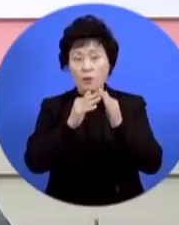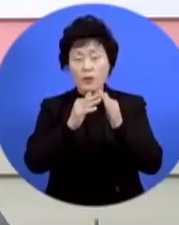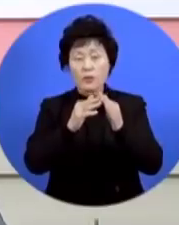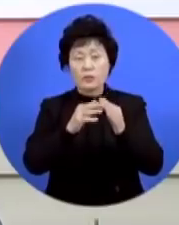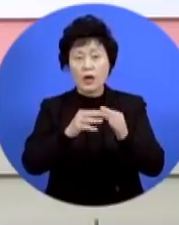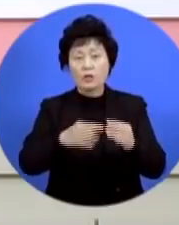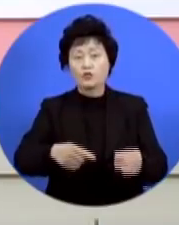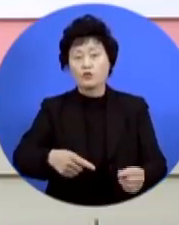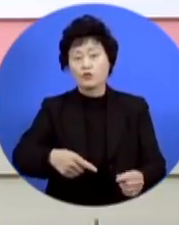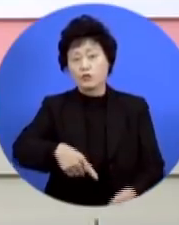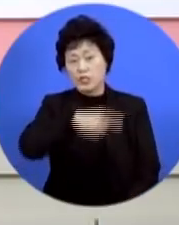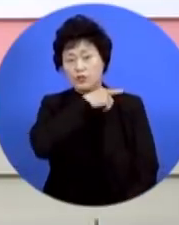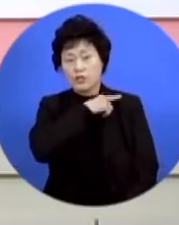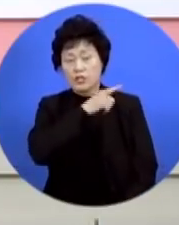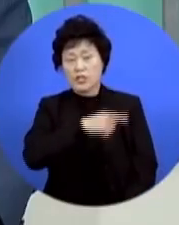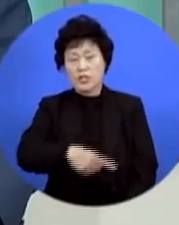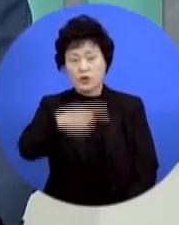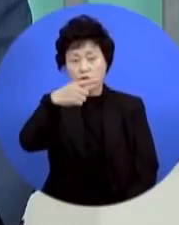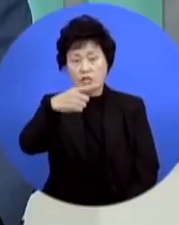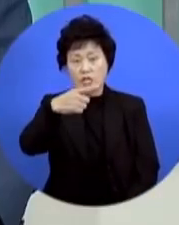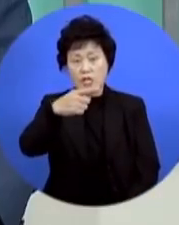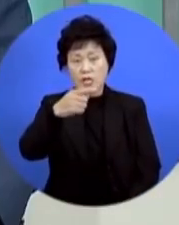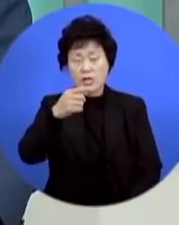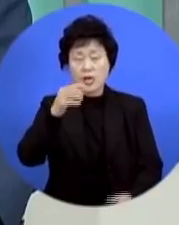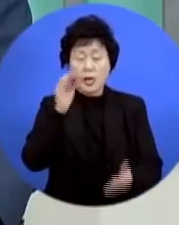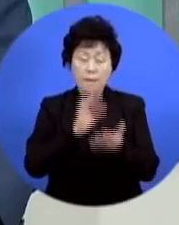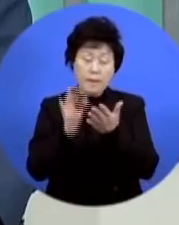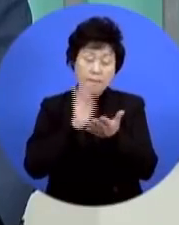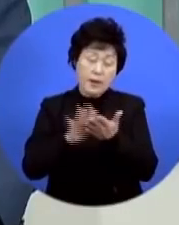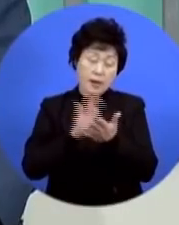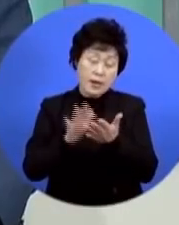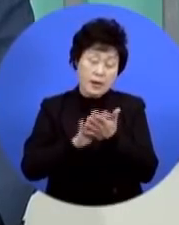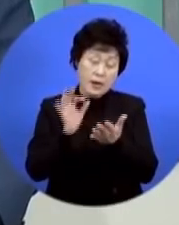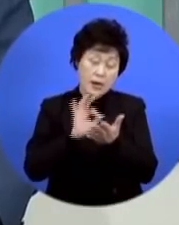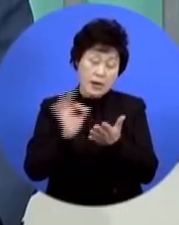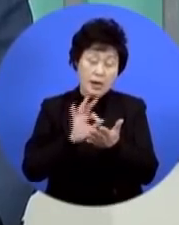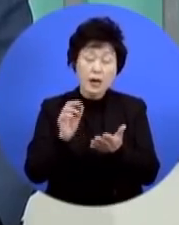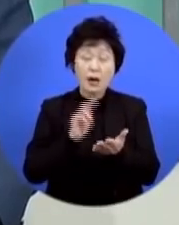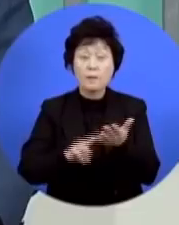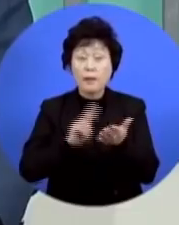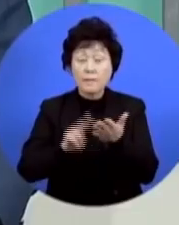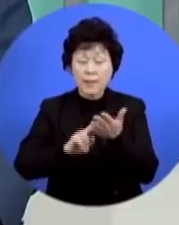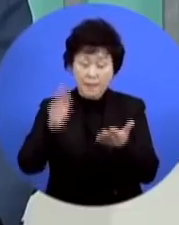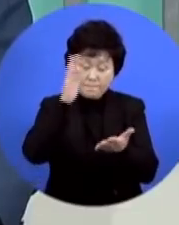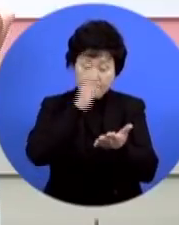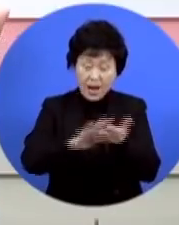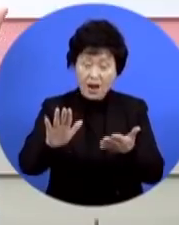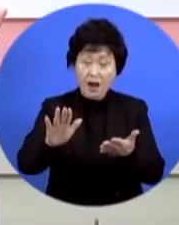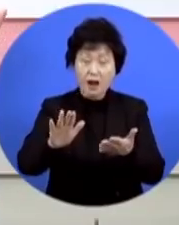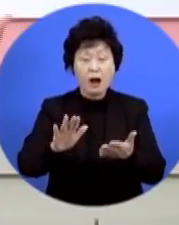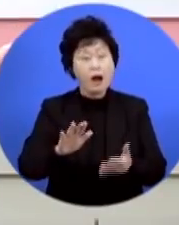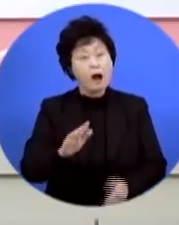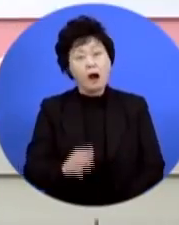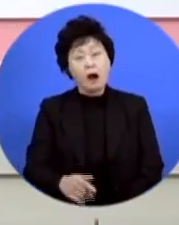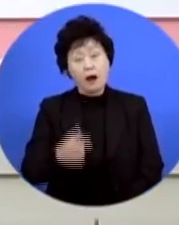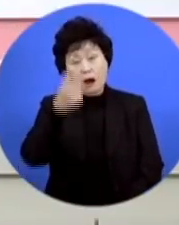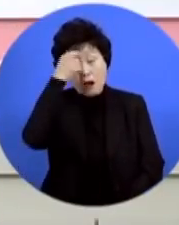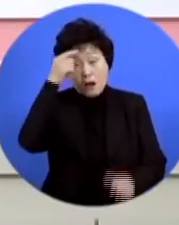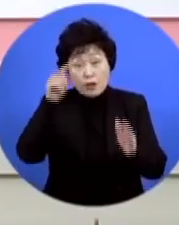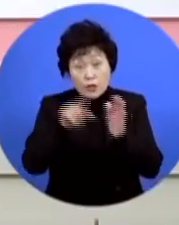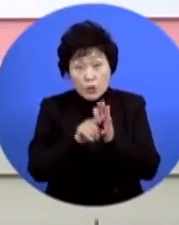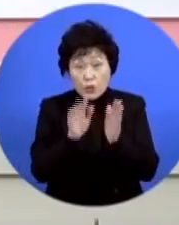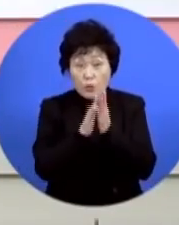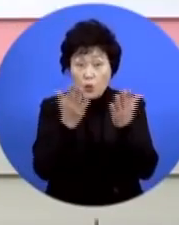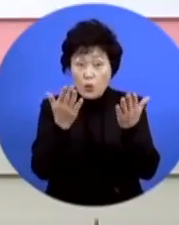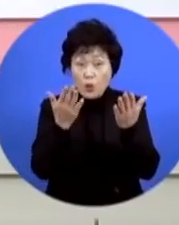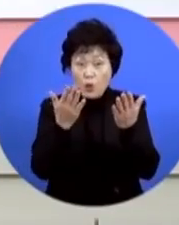1위로 딱 올라가가지고 굉장히 몇 달을 그러니까 놀랬죠. 그쪽에서도 아니 기독교 서적이 이런 게 있냐